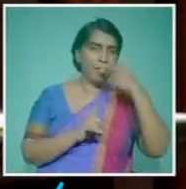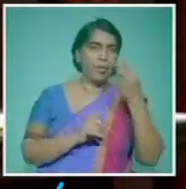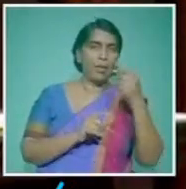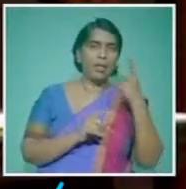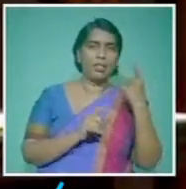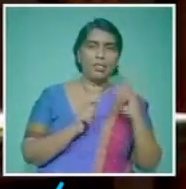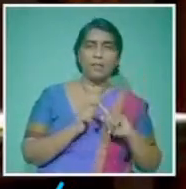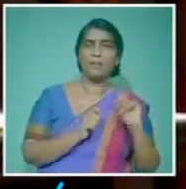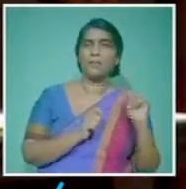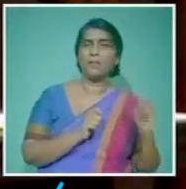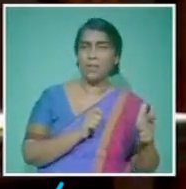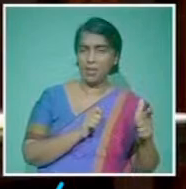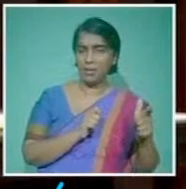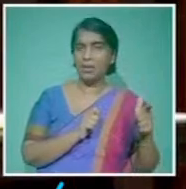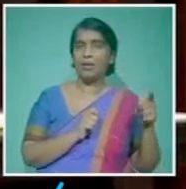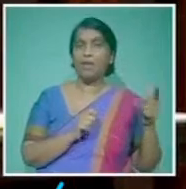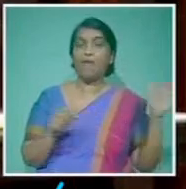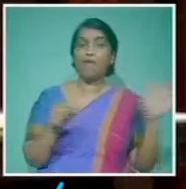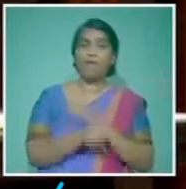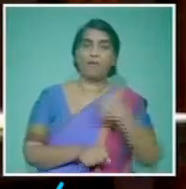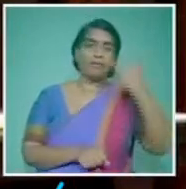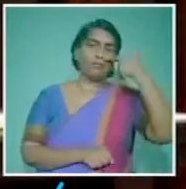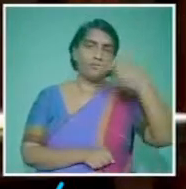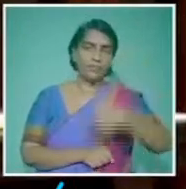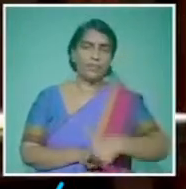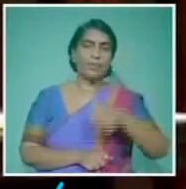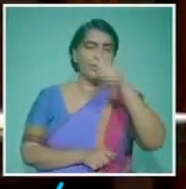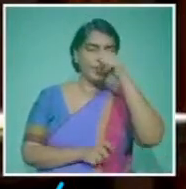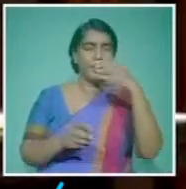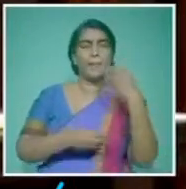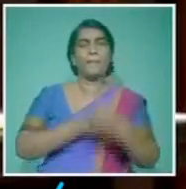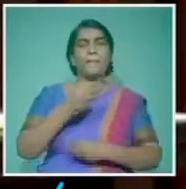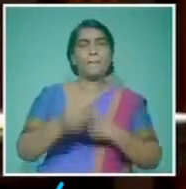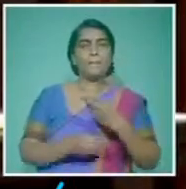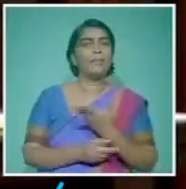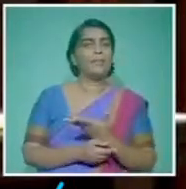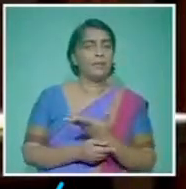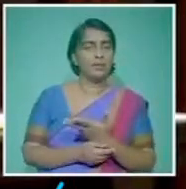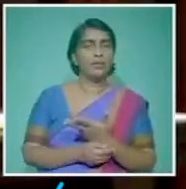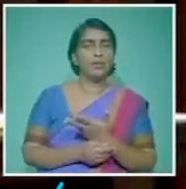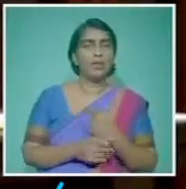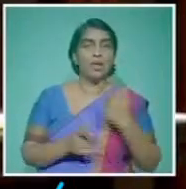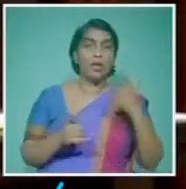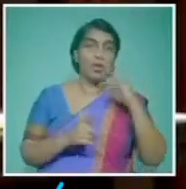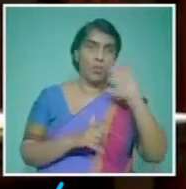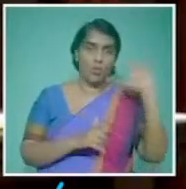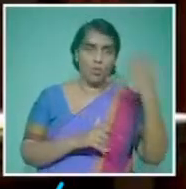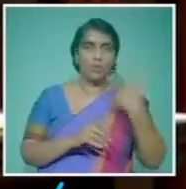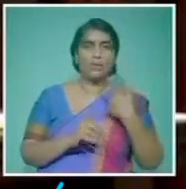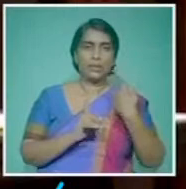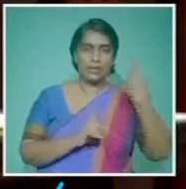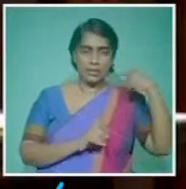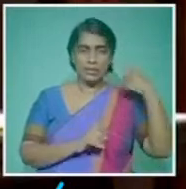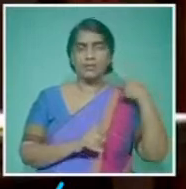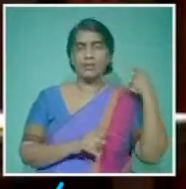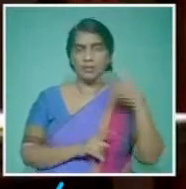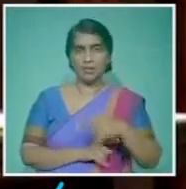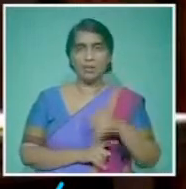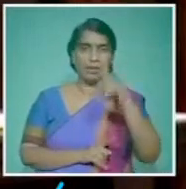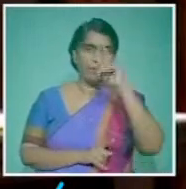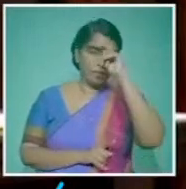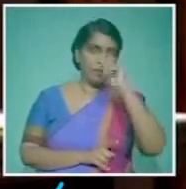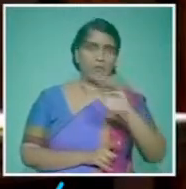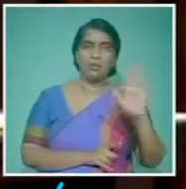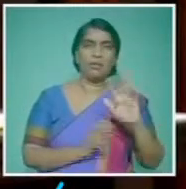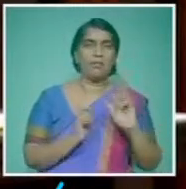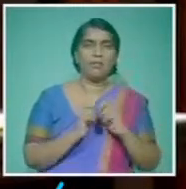රුපියල් 1000ක් දෙනවා එයාට කියලා ෆුල් ටැංක් එකක් ගහවයි කළු කඩයක් හදලා තියෙන්නේ හැබැයි හැම පෙට්‍රල් සෙඩ් එකේ මමත් මේ පෙරේ දෙනකම් ගහුවා ඒක මහත්මයෙක් කිව්ව